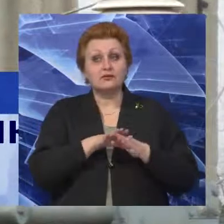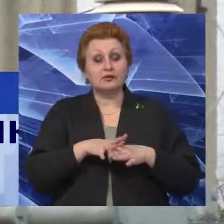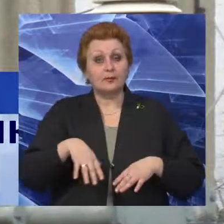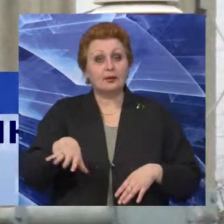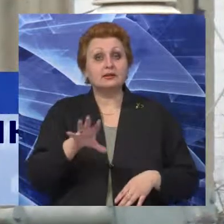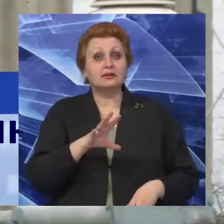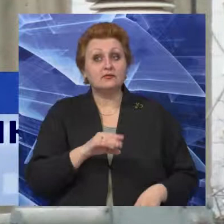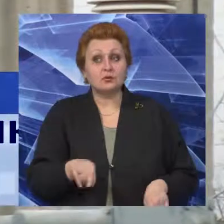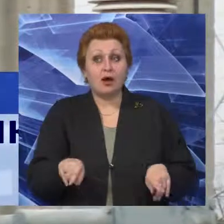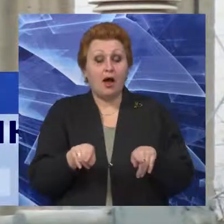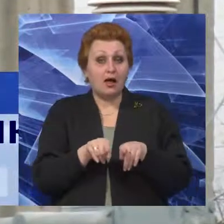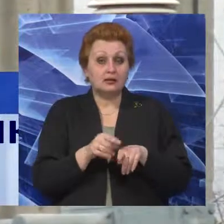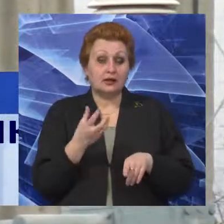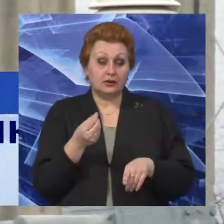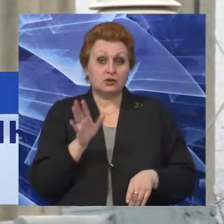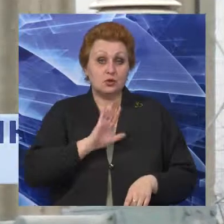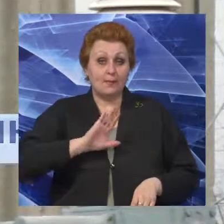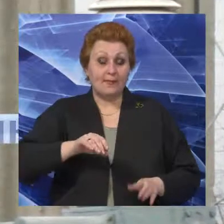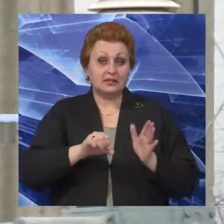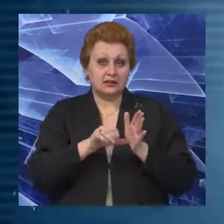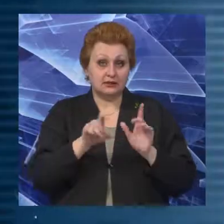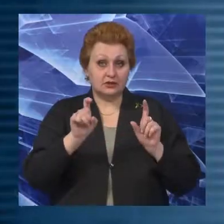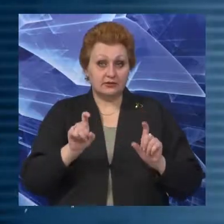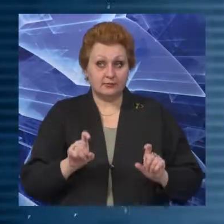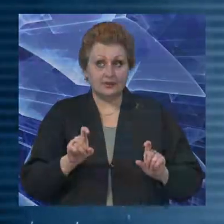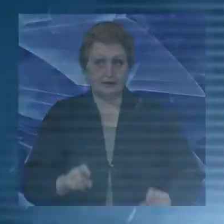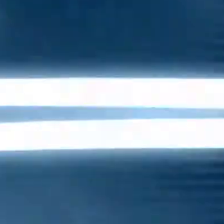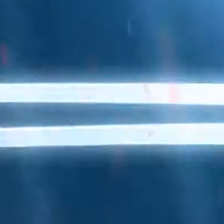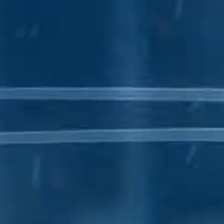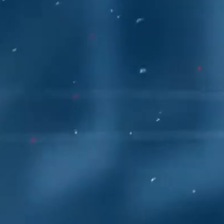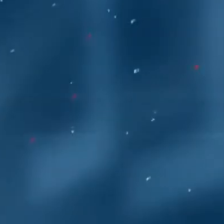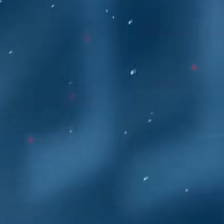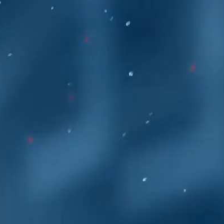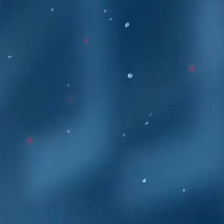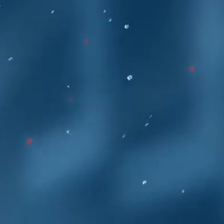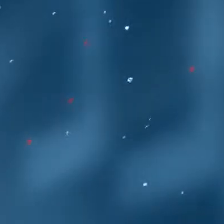воплотить жизнь. А так бы до сих пор еще люди без напряжения сидели.